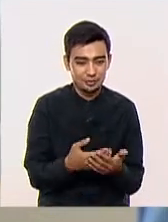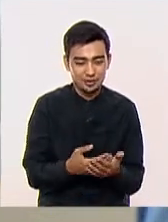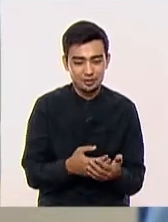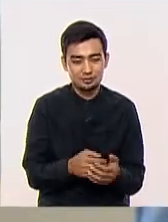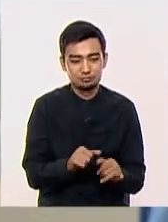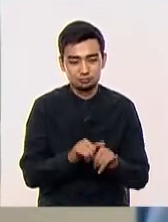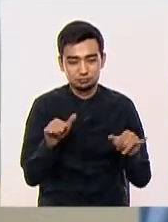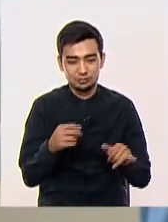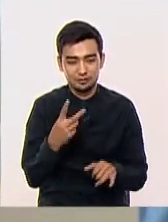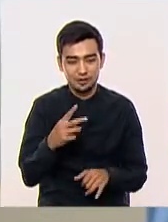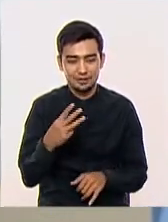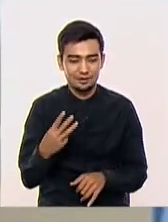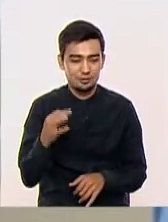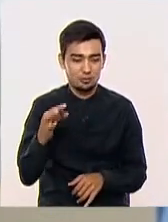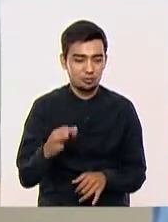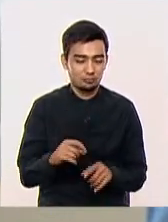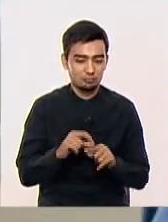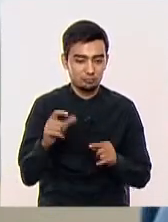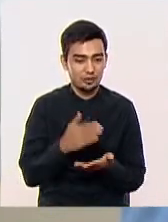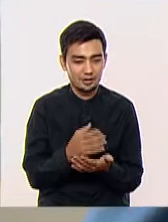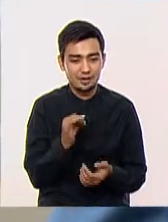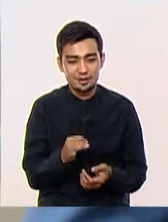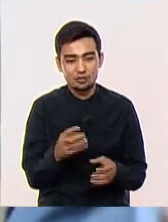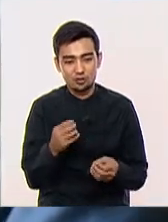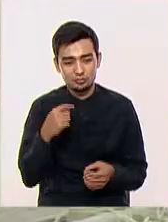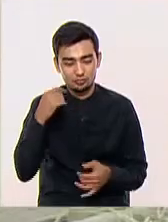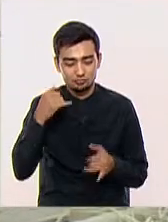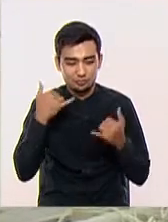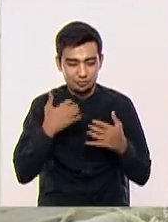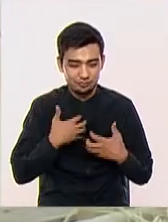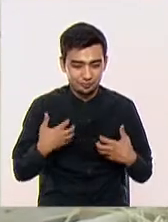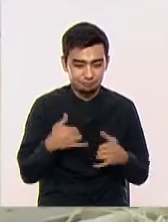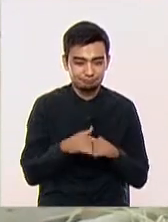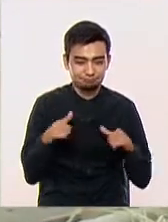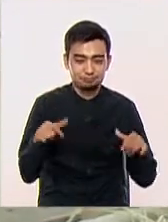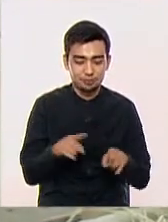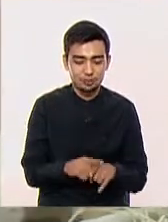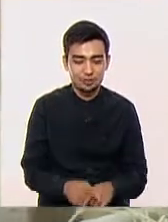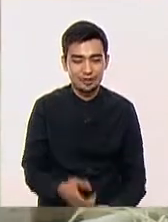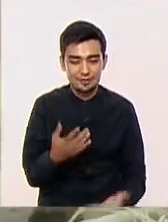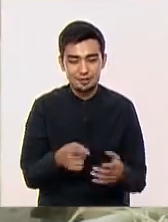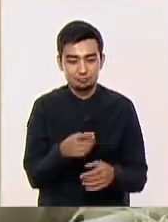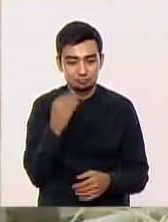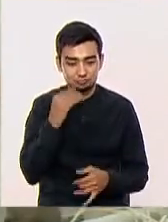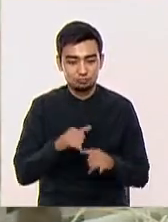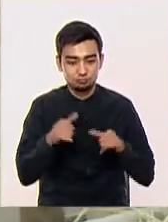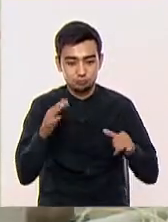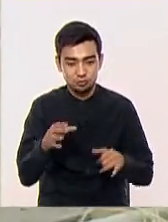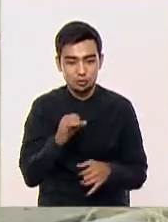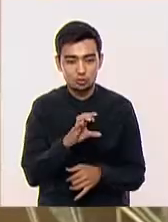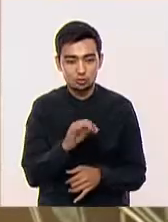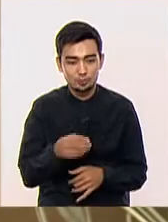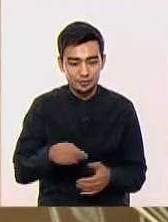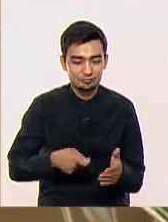на 2-3%. В то же время увеличивается и поголовье скота. А если эта ситуация наладится, то в планах будет субсидирование